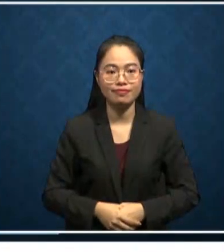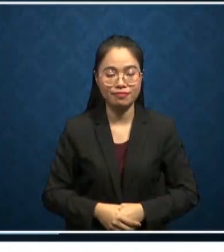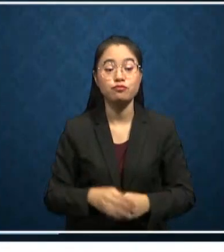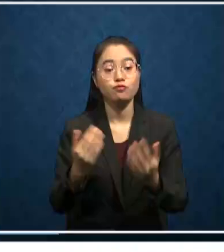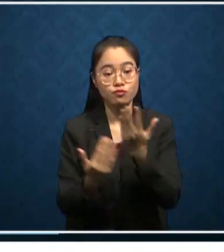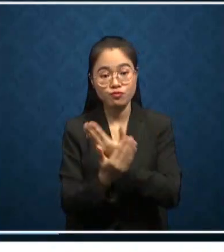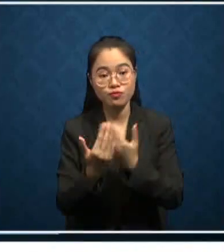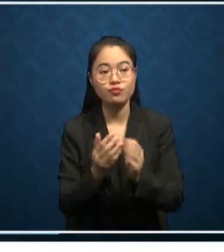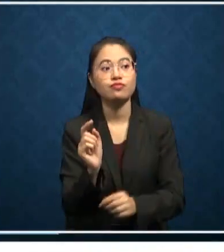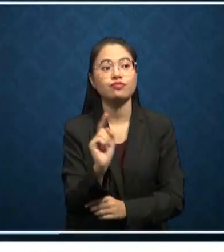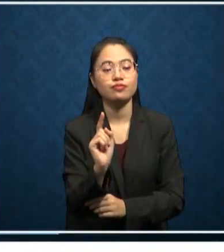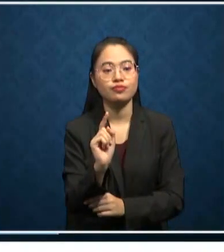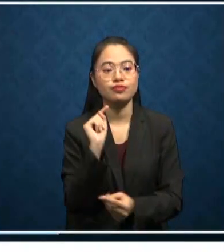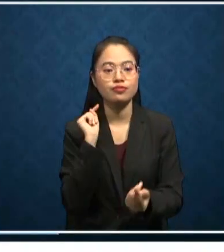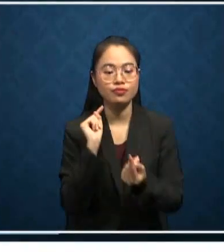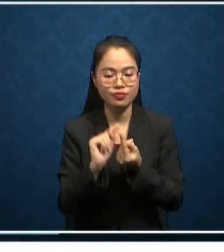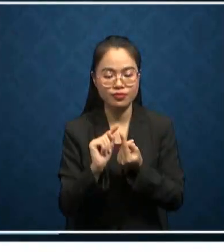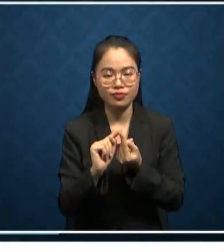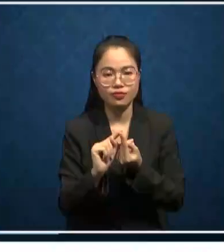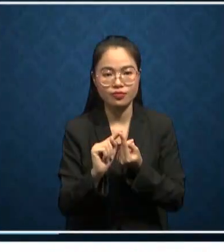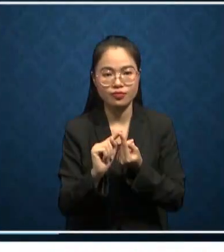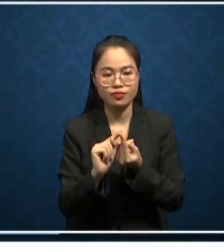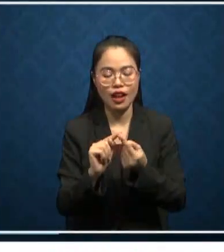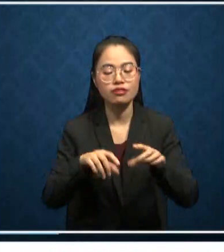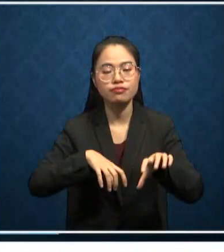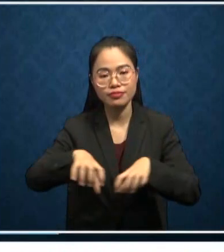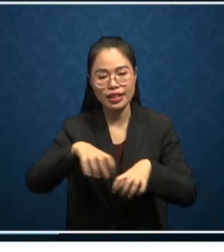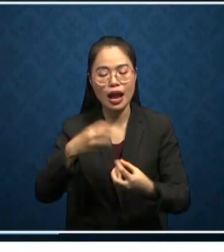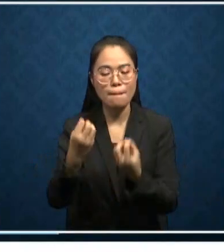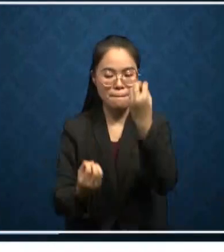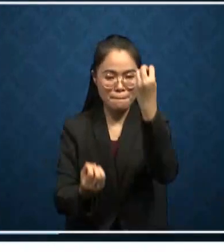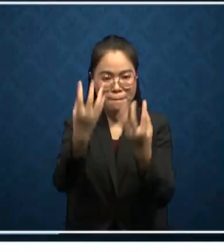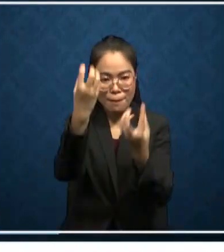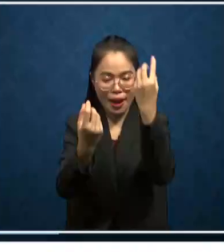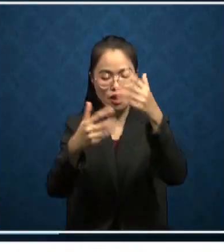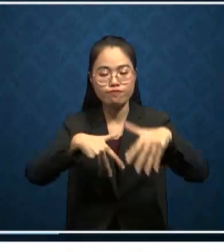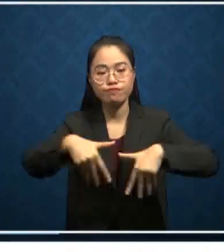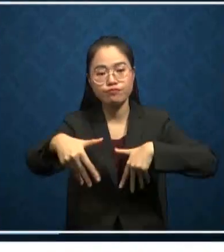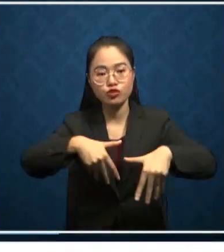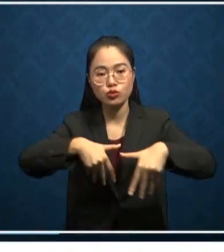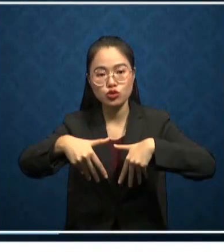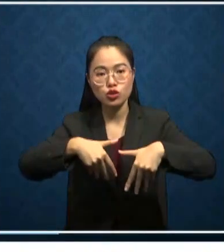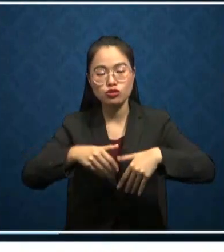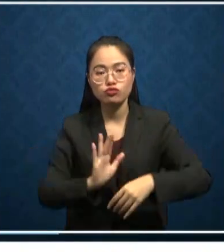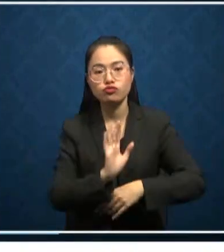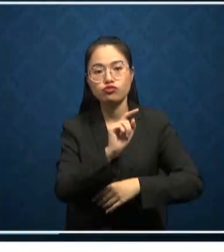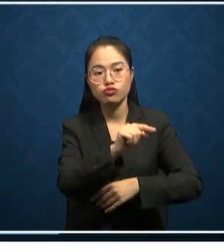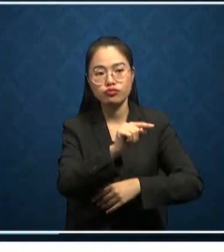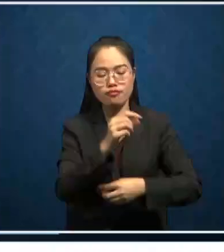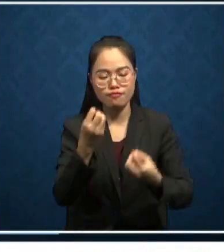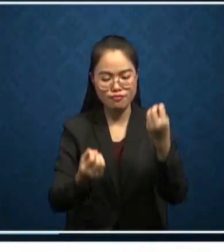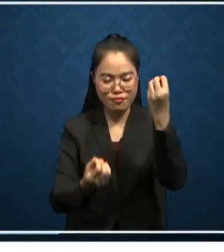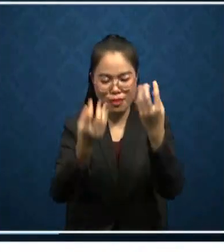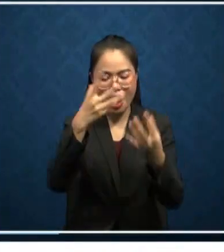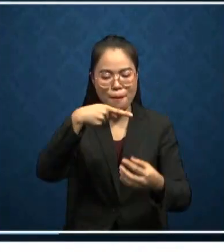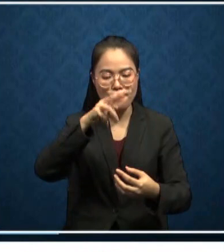รือในวันนี้นะครับก็คือเรื่องประเด็นการบริหารจัดการป่าชุมชนปรีทมนะครับคำว่าปรีทมคือป่าใหญ่ปลี